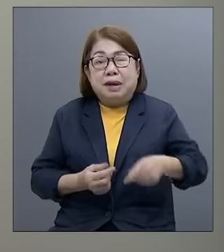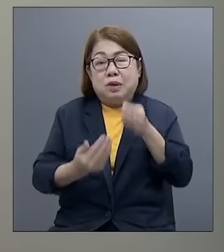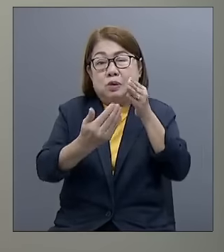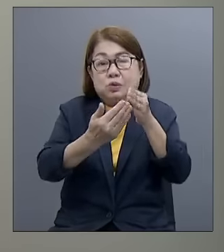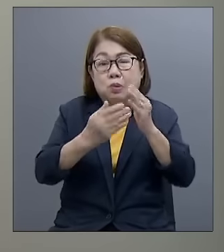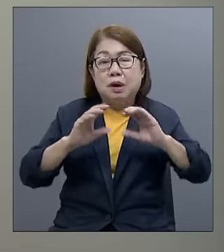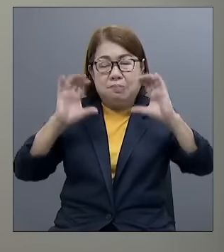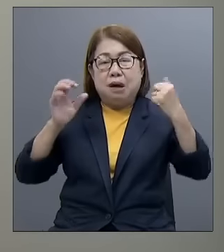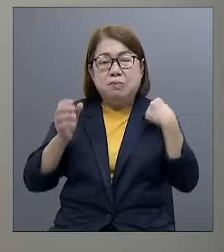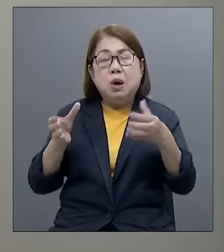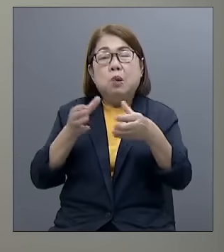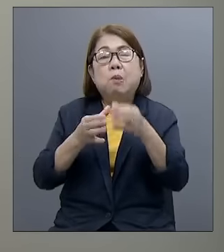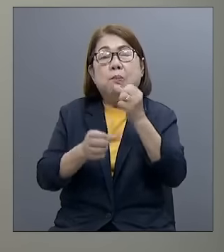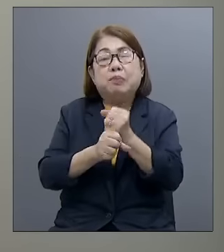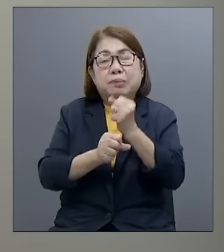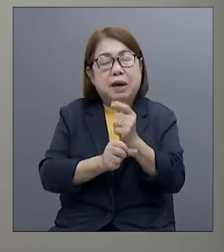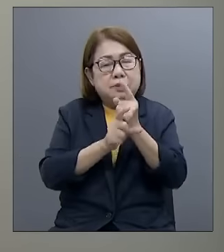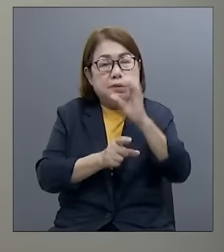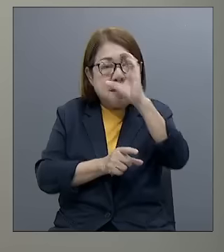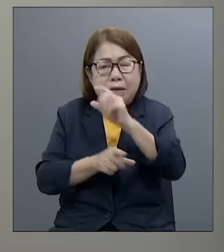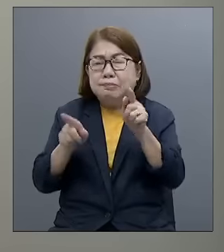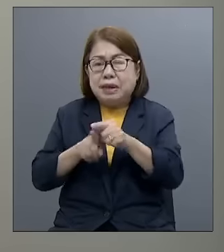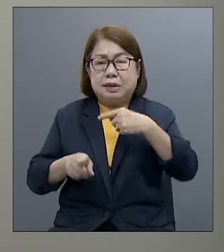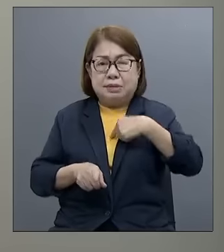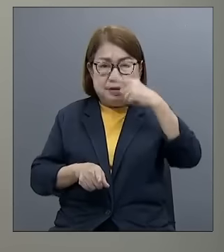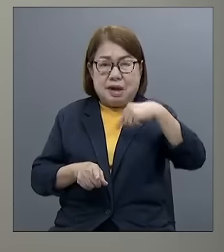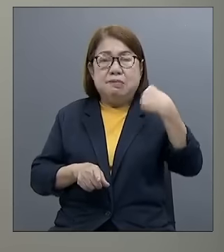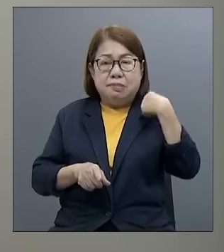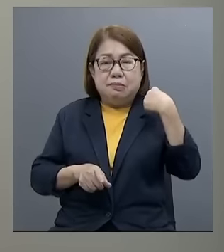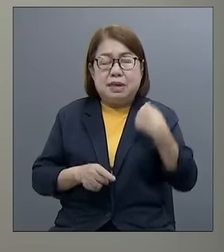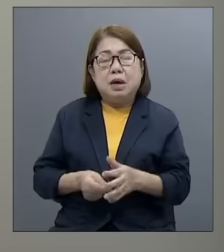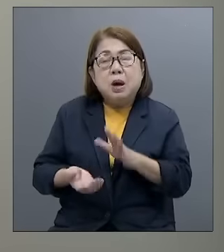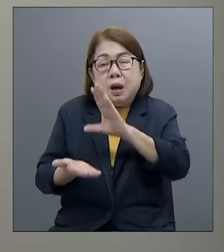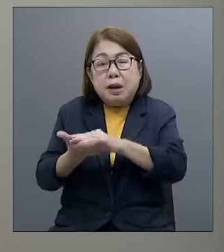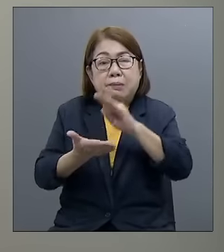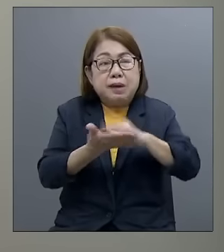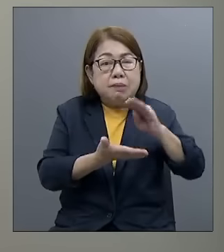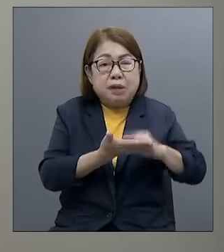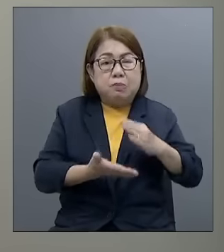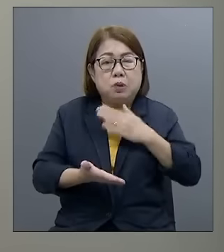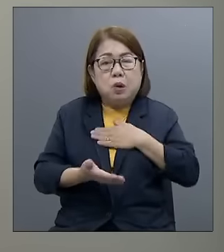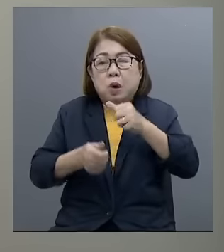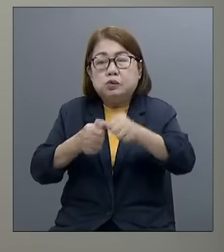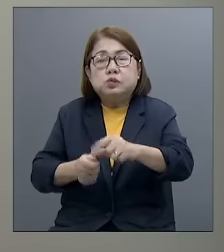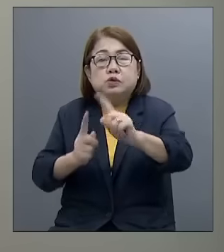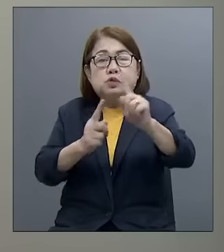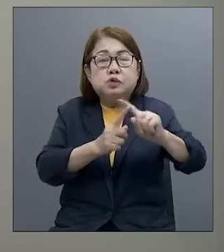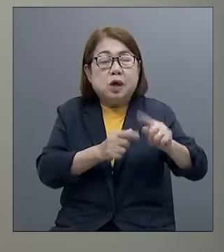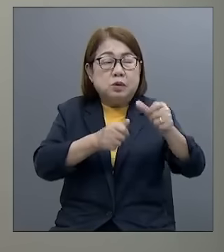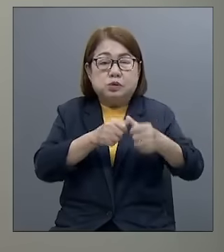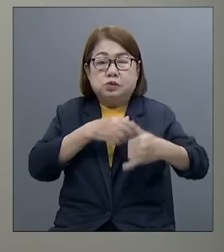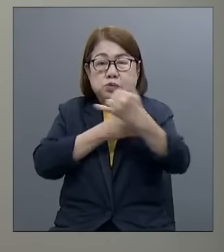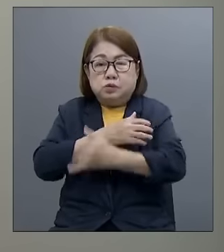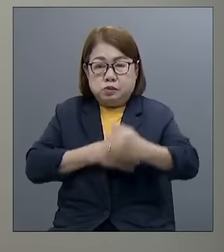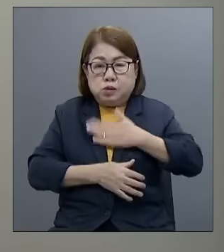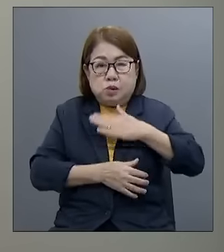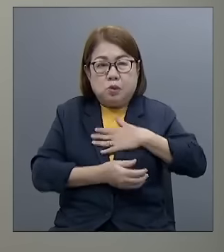คณะทำงานติดตามวัตถุโบราณเหมือนกับไทยนะคะแล้วก็รวบรวมวัตถุโบราณที่ไปจัดแสดงอยู่ในต่างประเทศกลับคืน